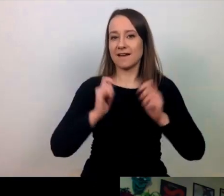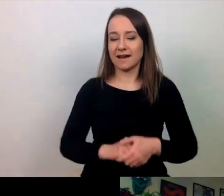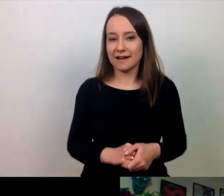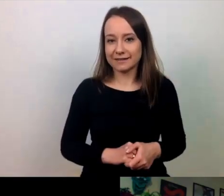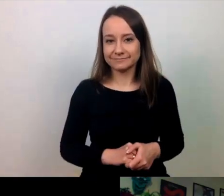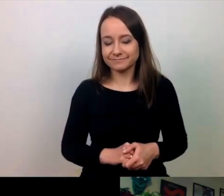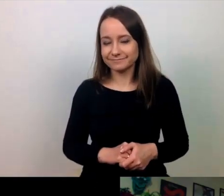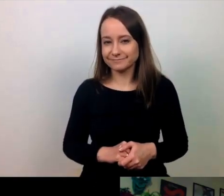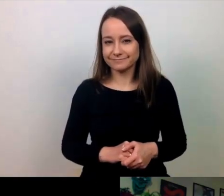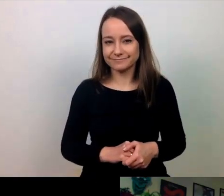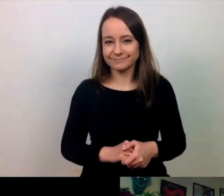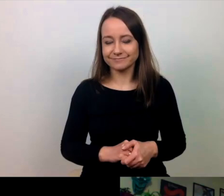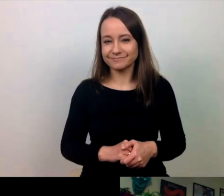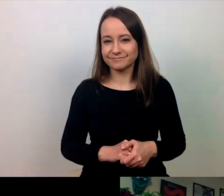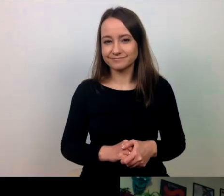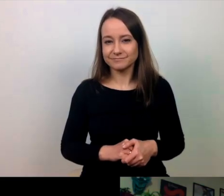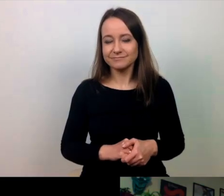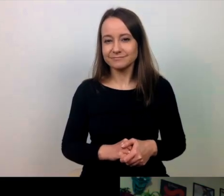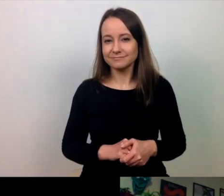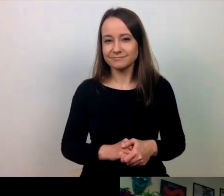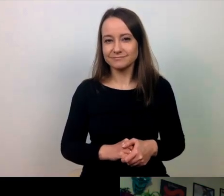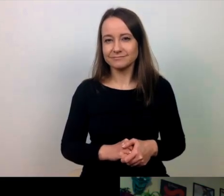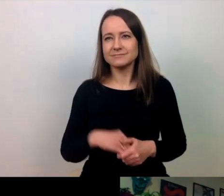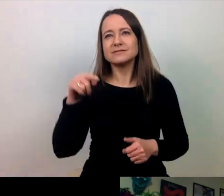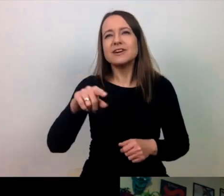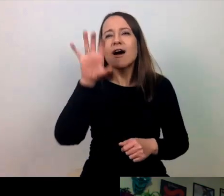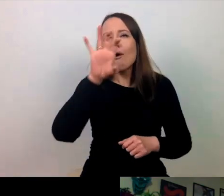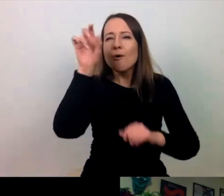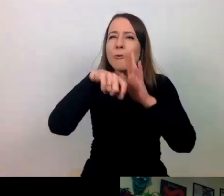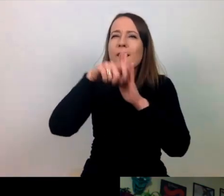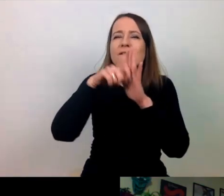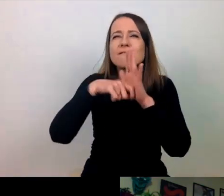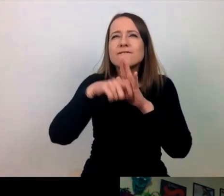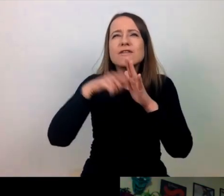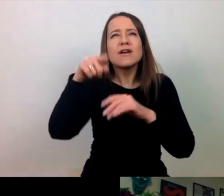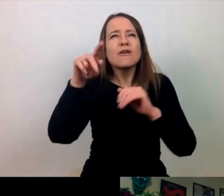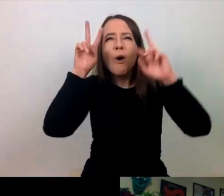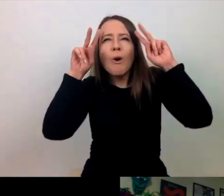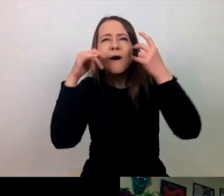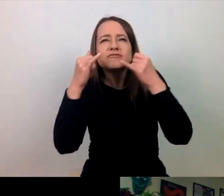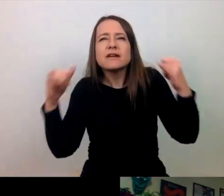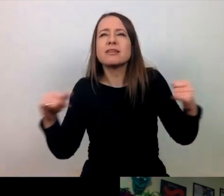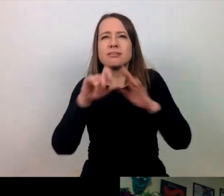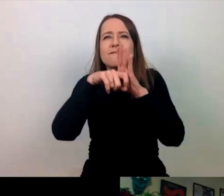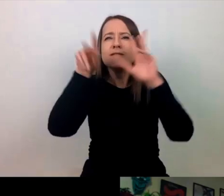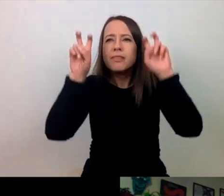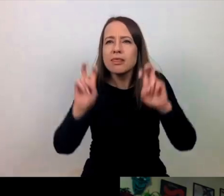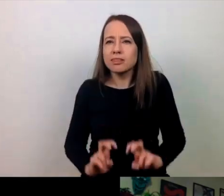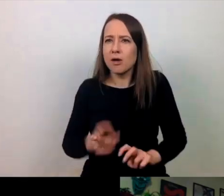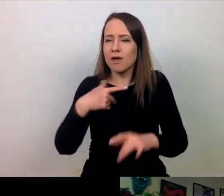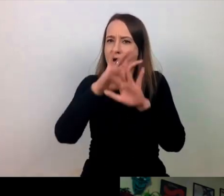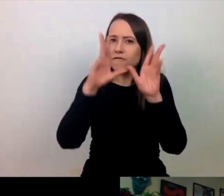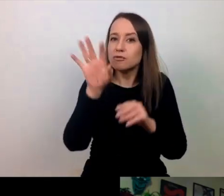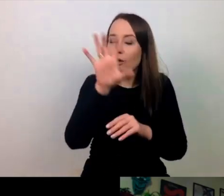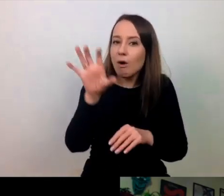filmu i nie mieć na myśli innych tytułów, które się tak w sposób oczywisty kojarzą. I tak oglądałem to wszystko i oglądałem, tak